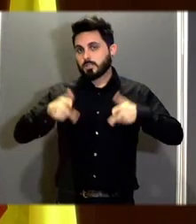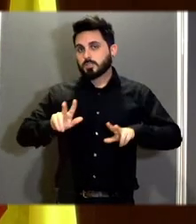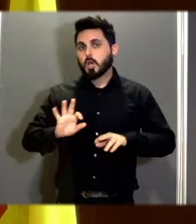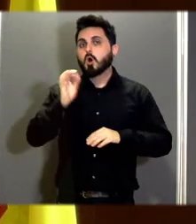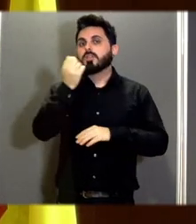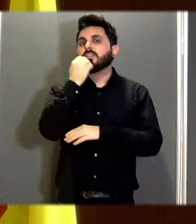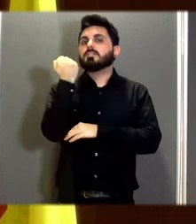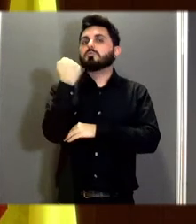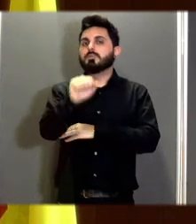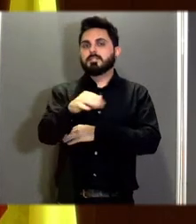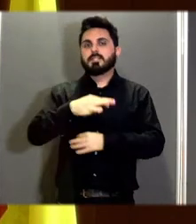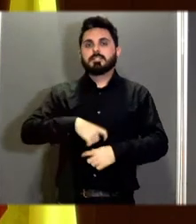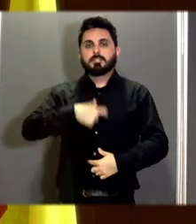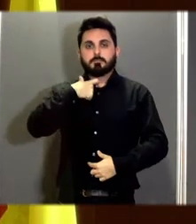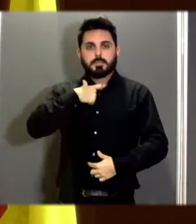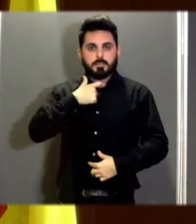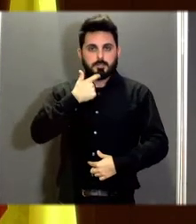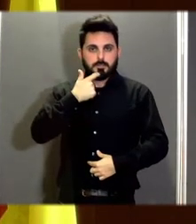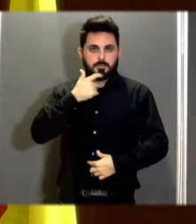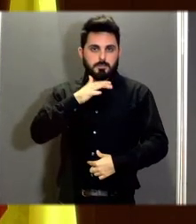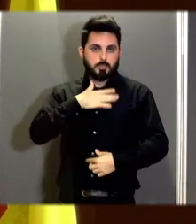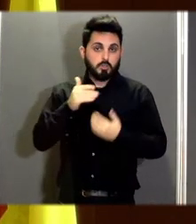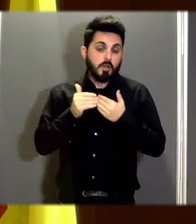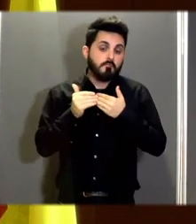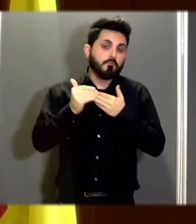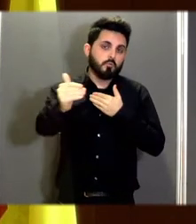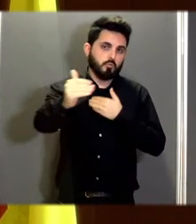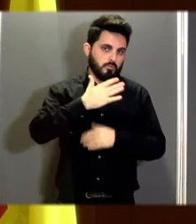en el nostre horitzó i en el nostre tarannà.